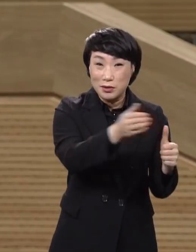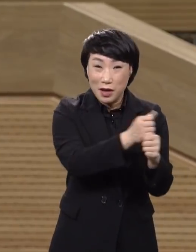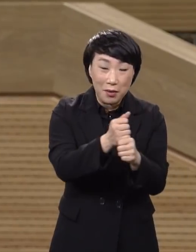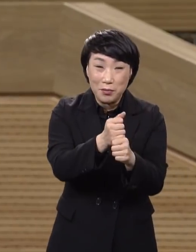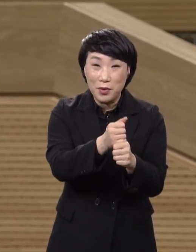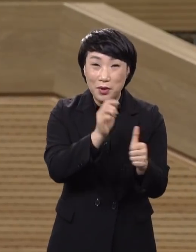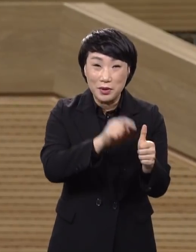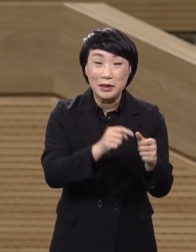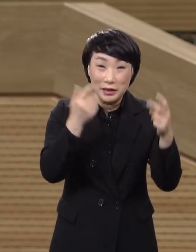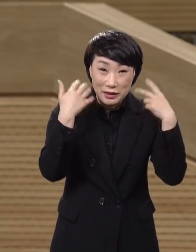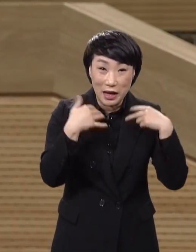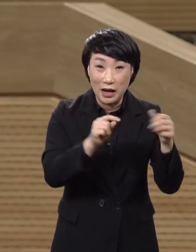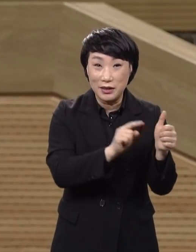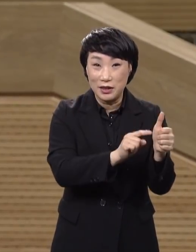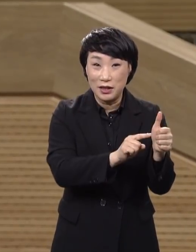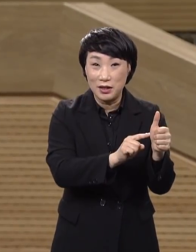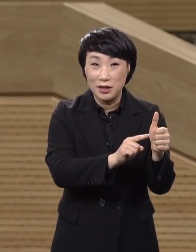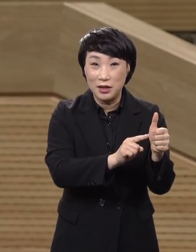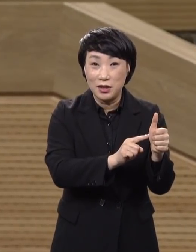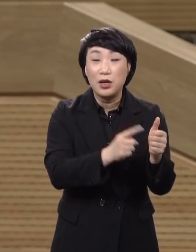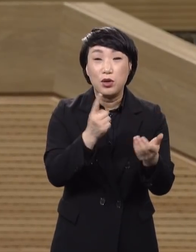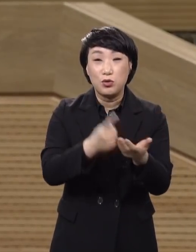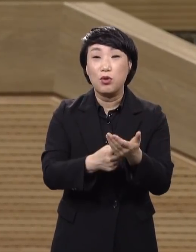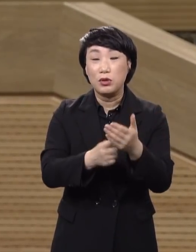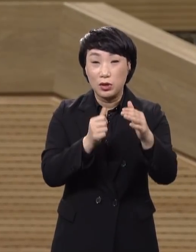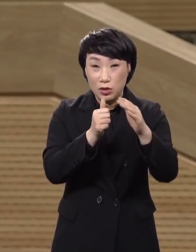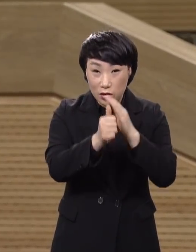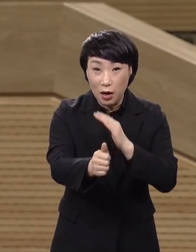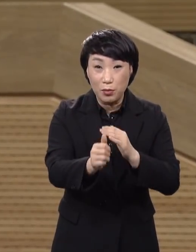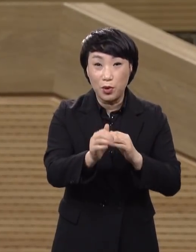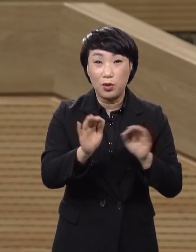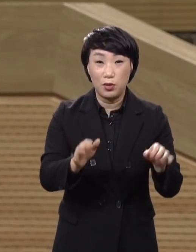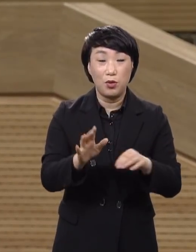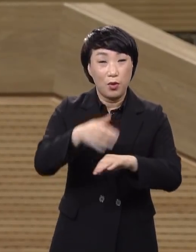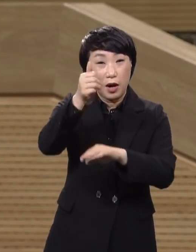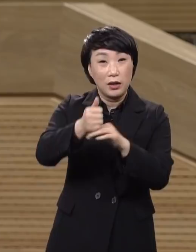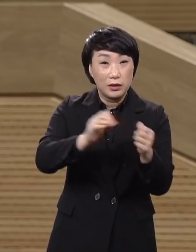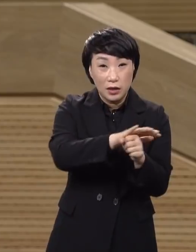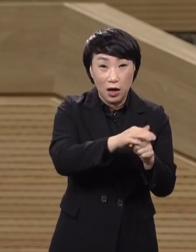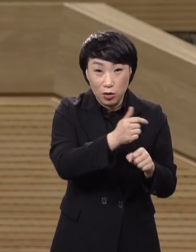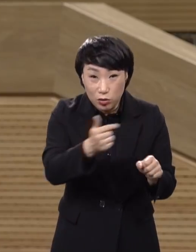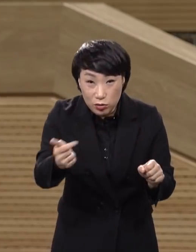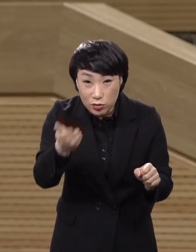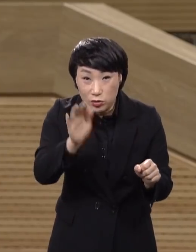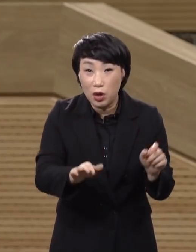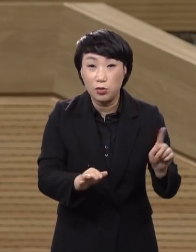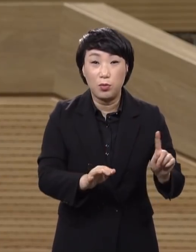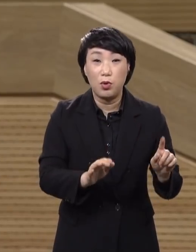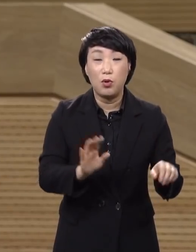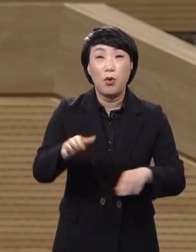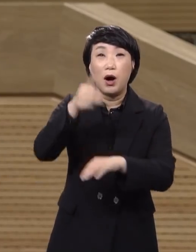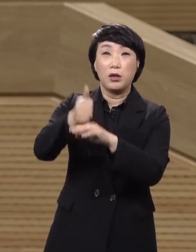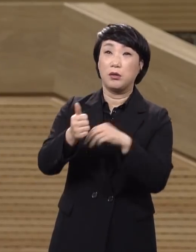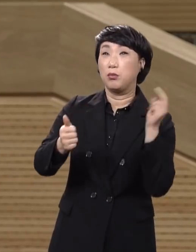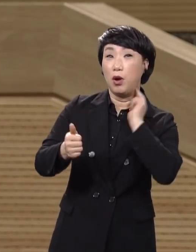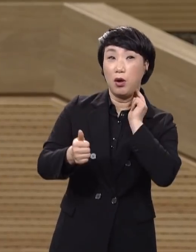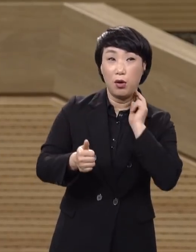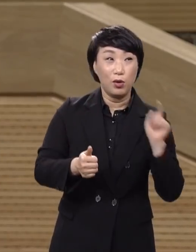잡혀온 이 다니엘이 총리 중에 총리가 되어 왕의 총애를 받으면서도 왕을